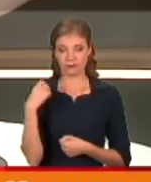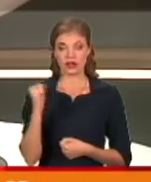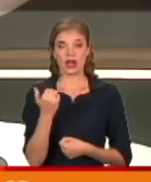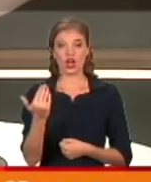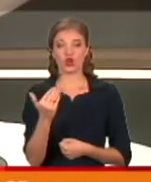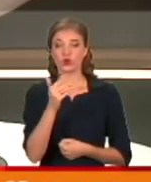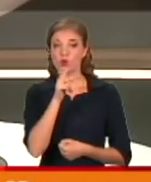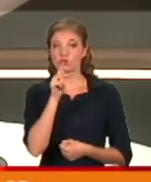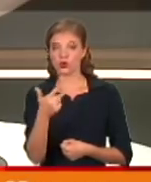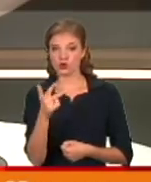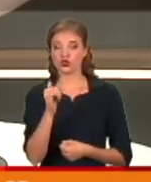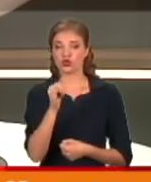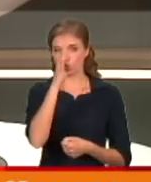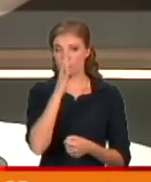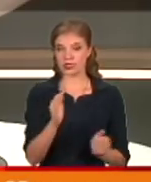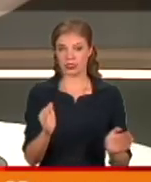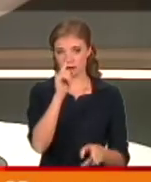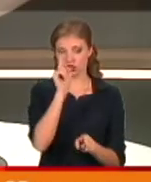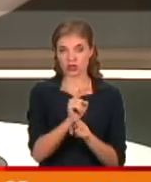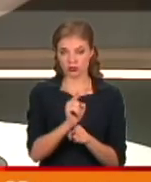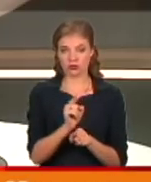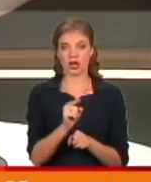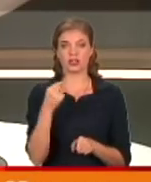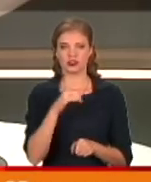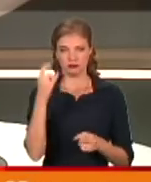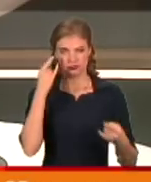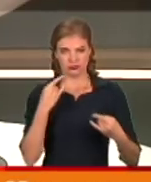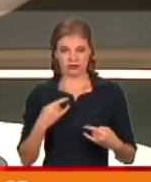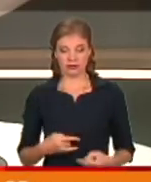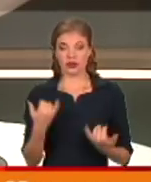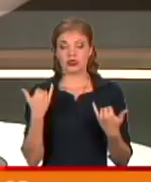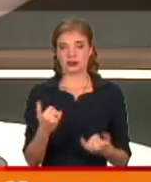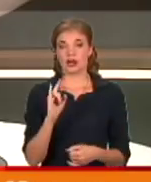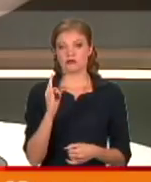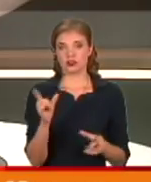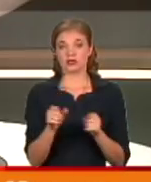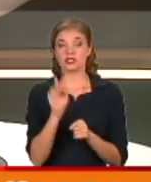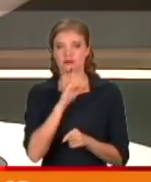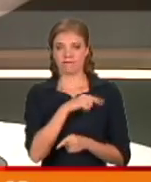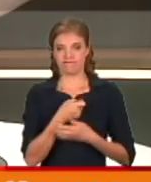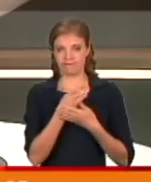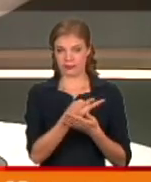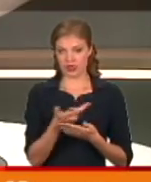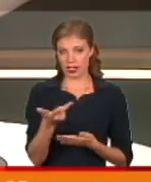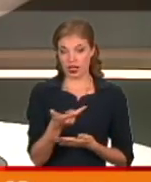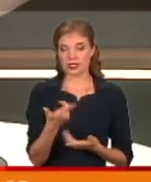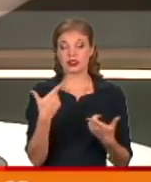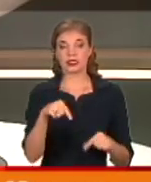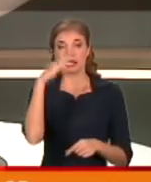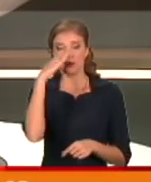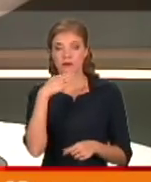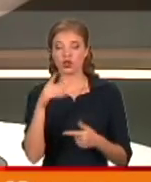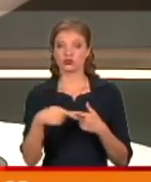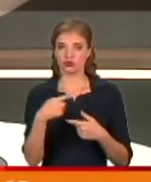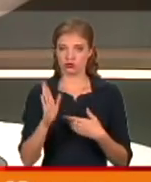його 3-річний та 4-місячний братики в саднах і синцях. Зараз малеча з матір'ю в лікарні. Де батько і